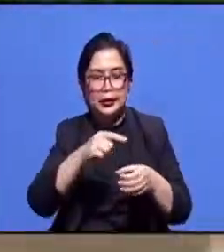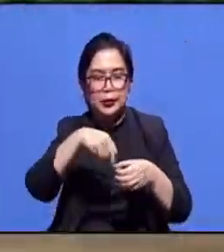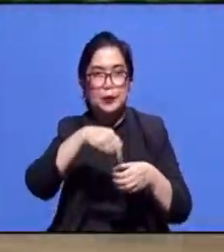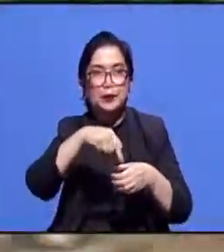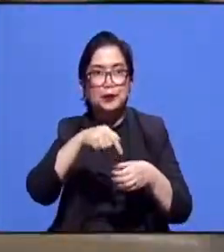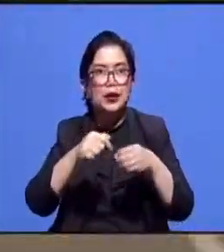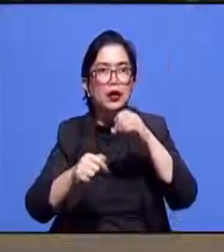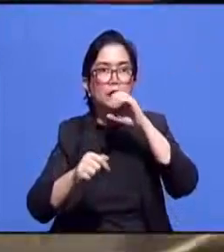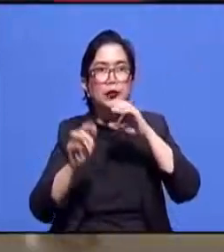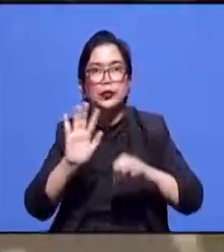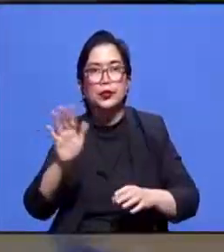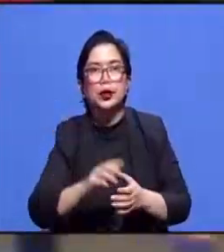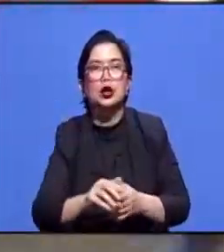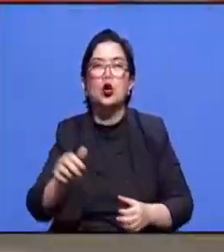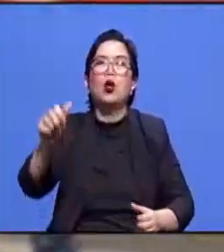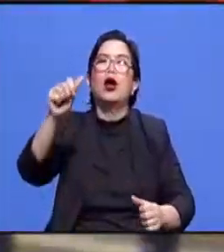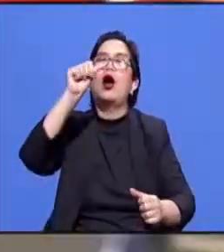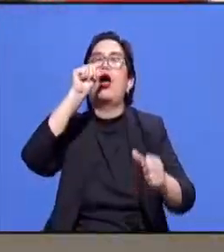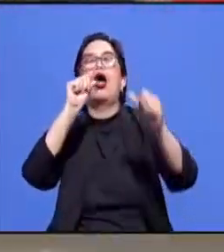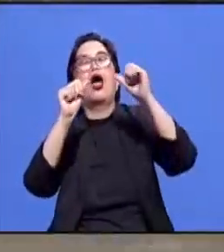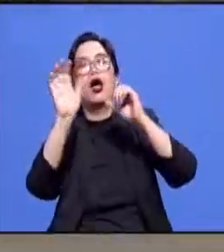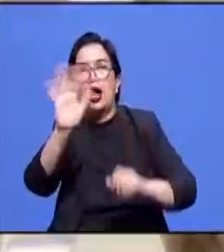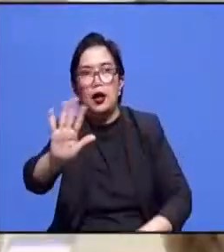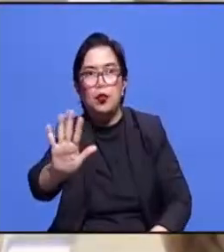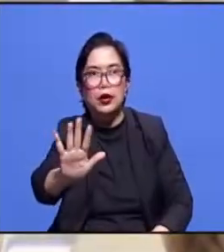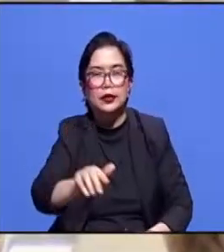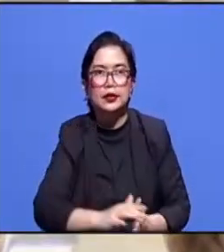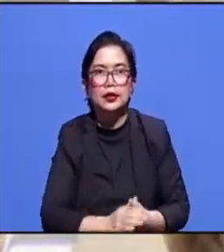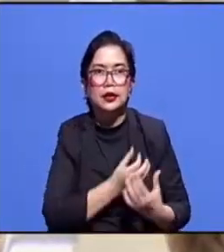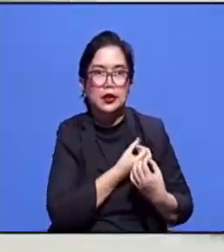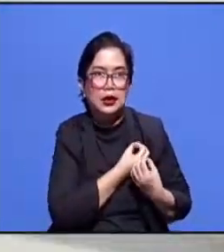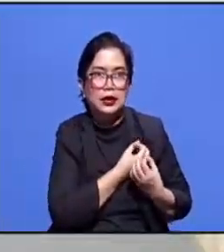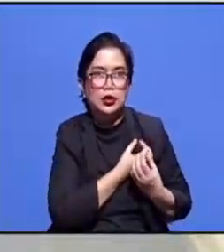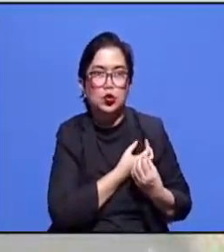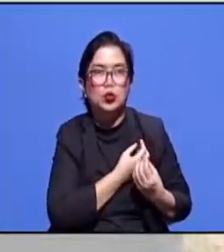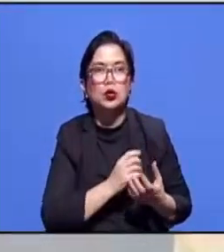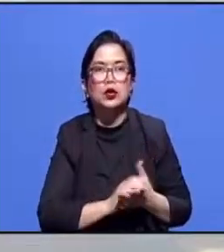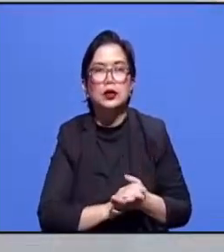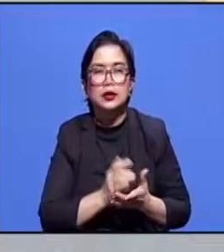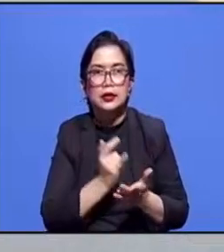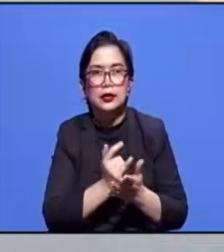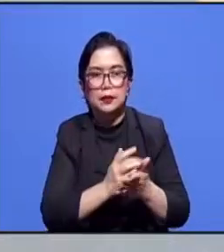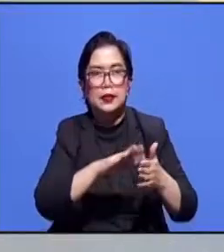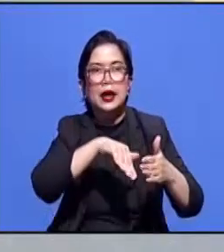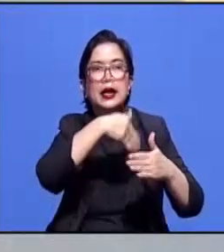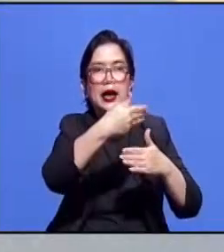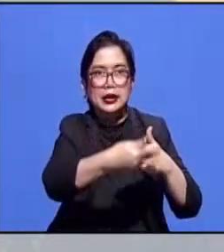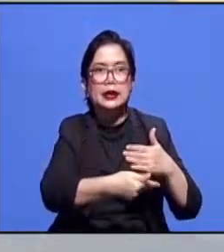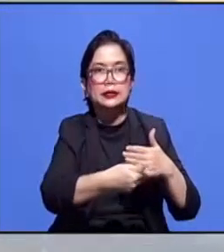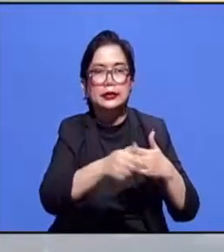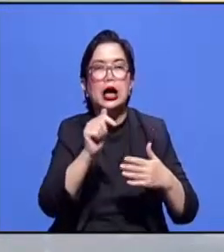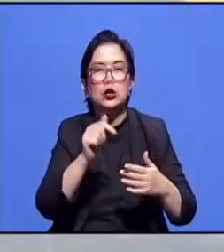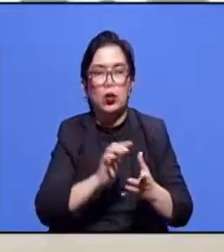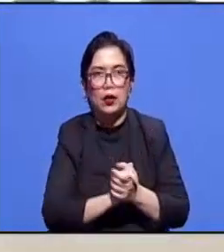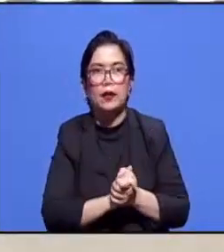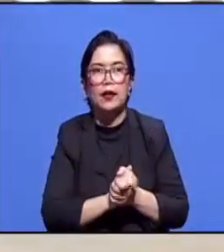dan jauhi minuman beralkohol. Jika sudah memiliki penyakit jantung, usahakan terus mengikuti jadwal pengobatan yang telah direncanakan